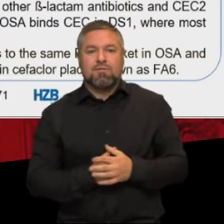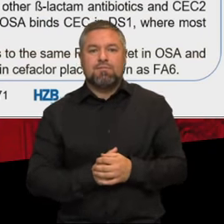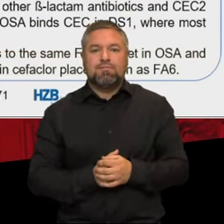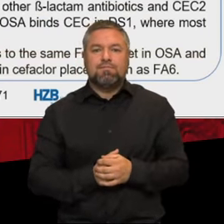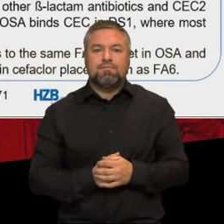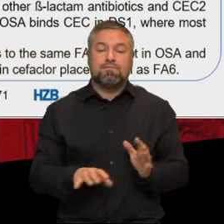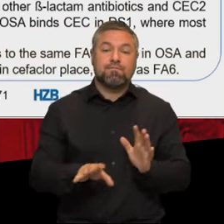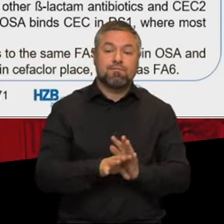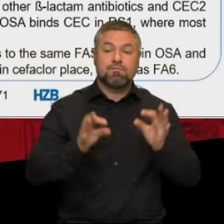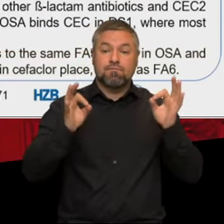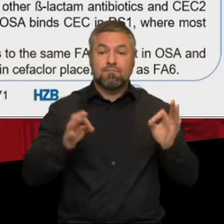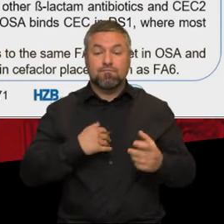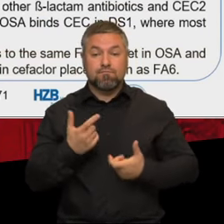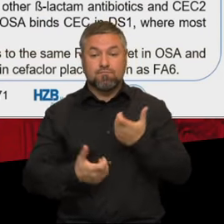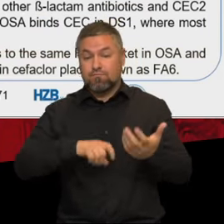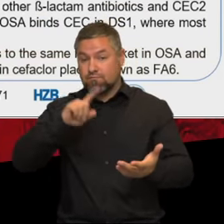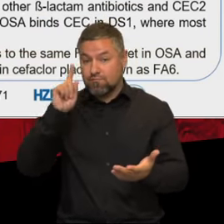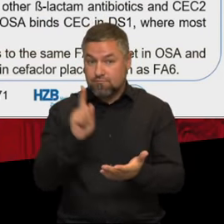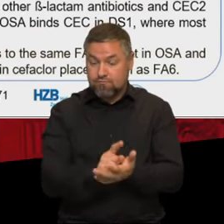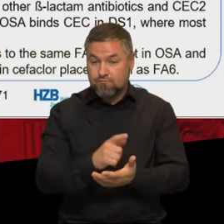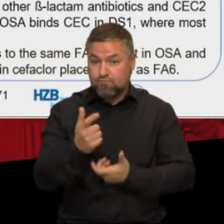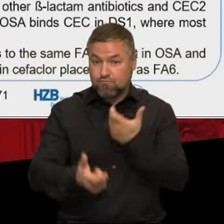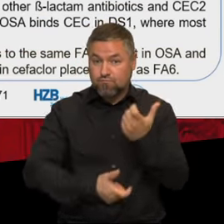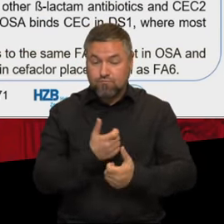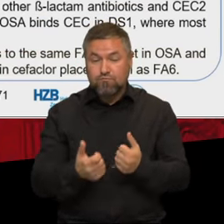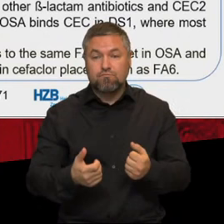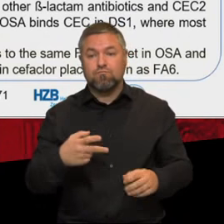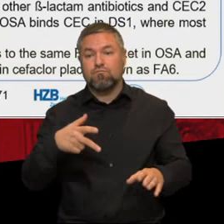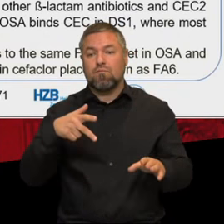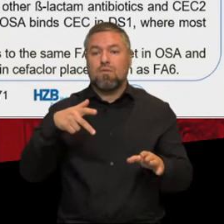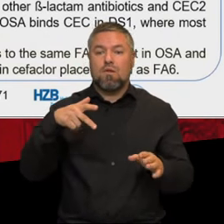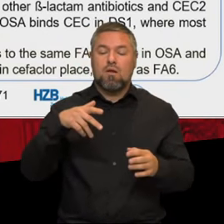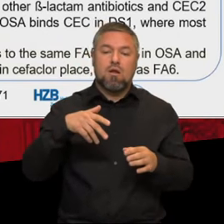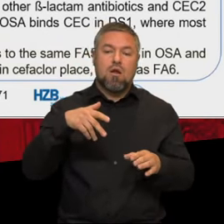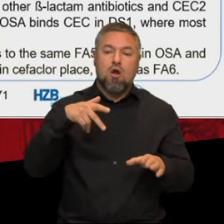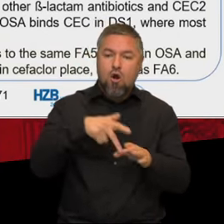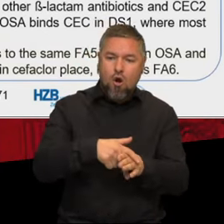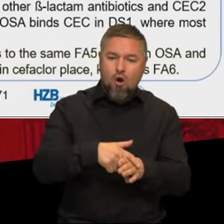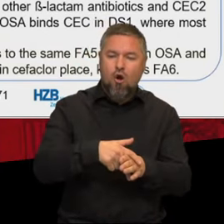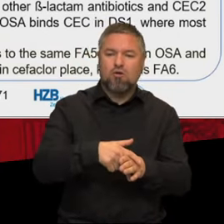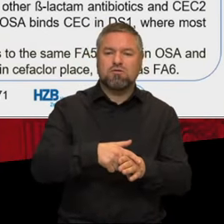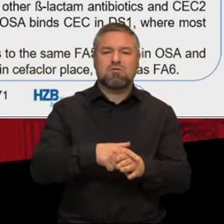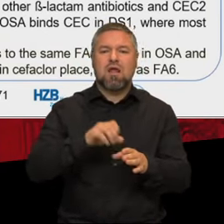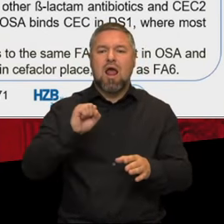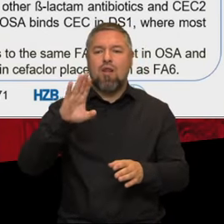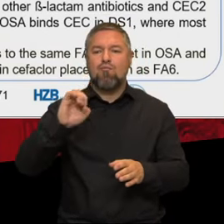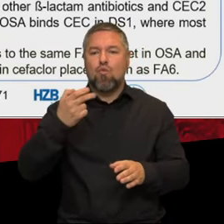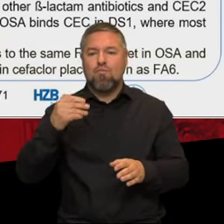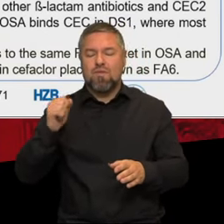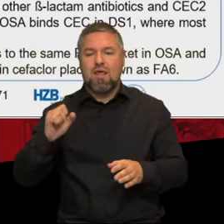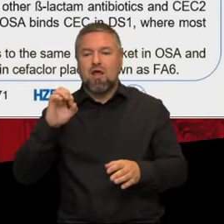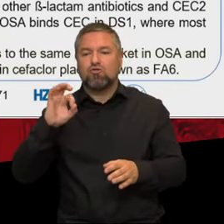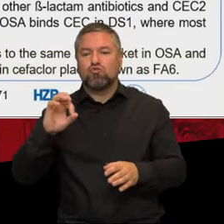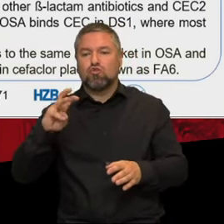Mi do tej pory udało się ustalić struktury końskiej albuminy surowiczej wraz w kompleksie z